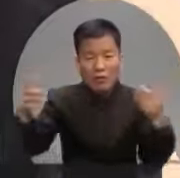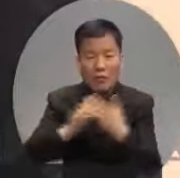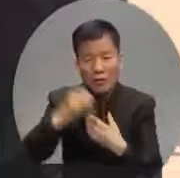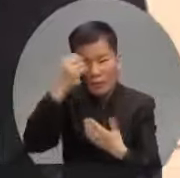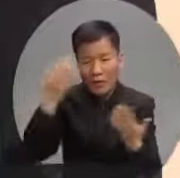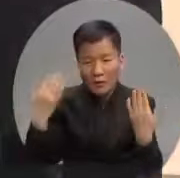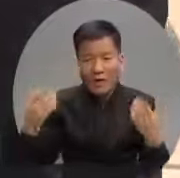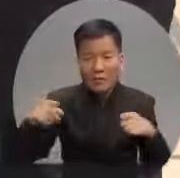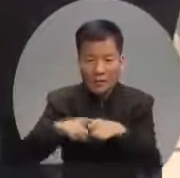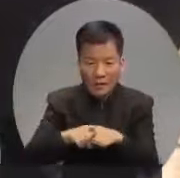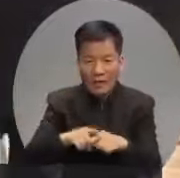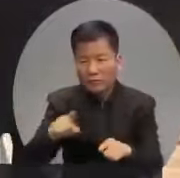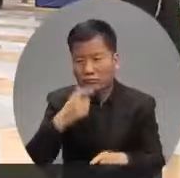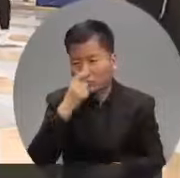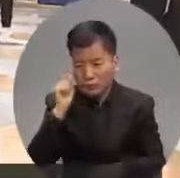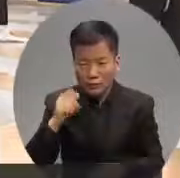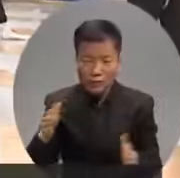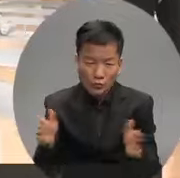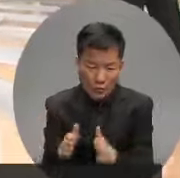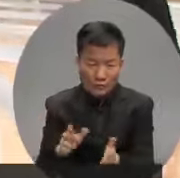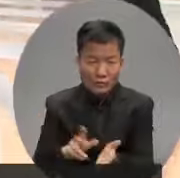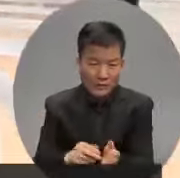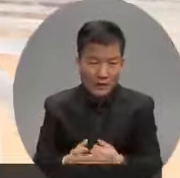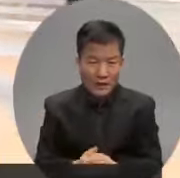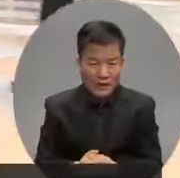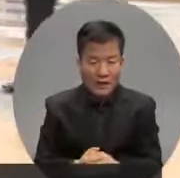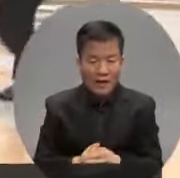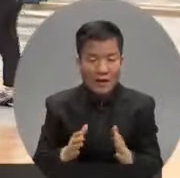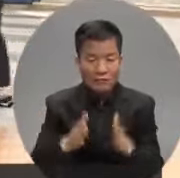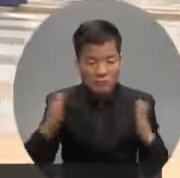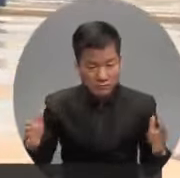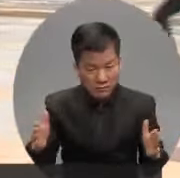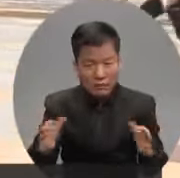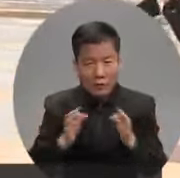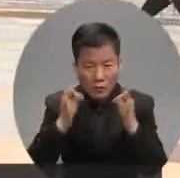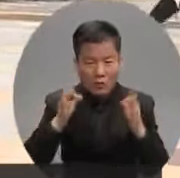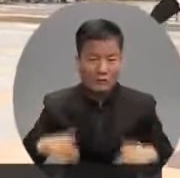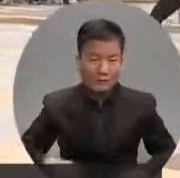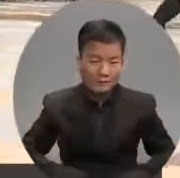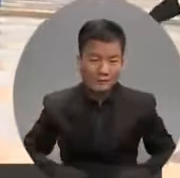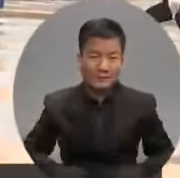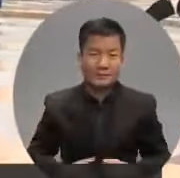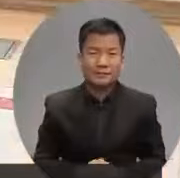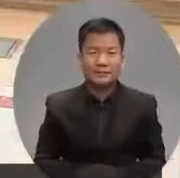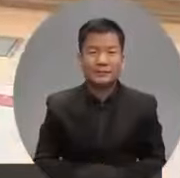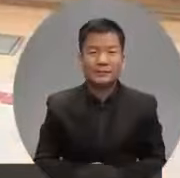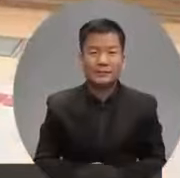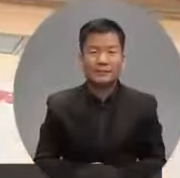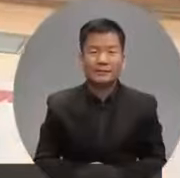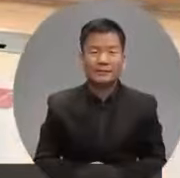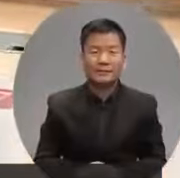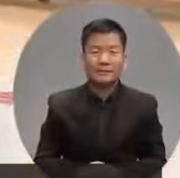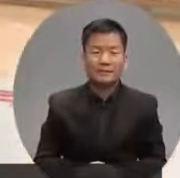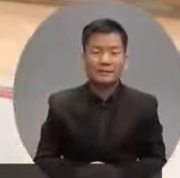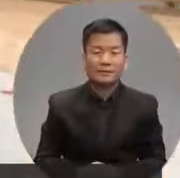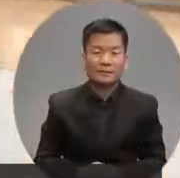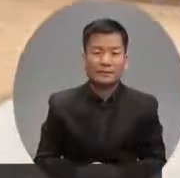함께 쓰고 있는 시설은 부족할 수밖에 없어 시설 개선을 위한 노력도 서둘러야 한다는 지적입니다.